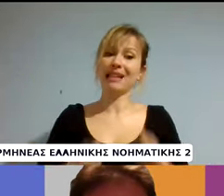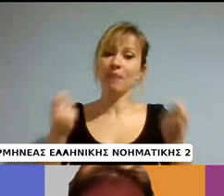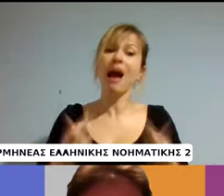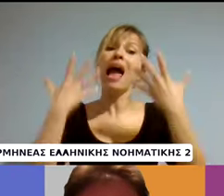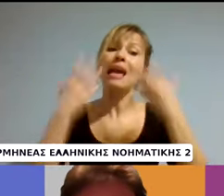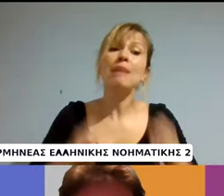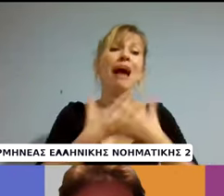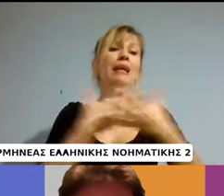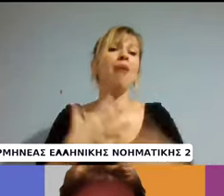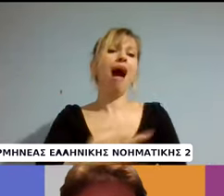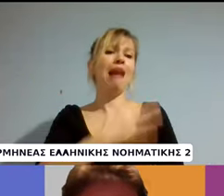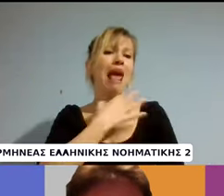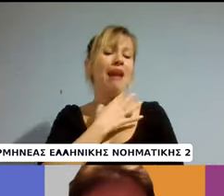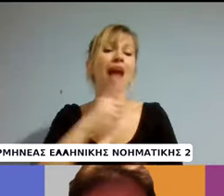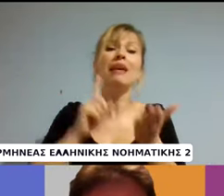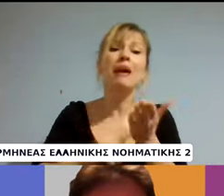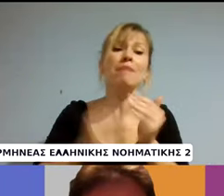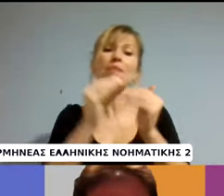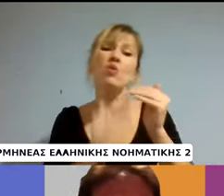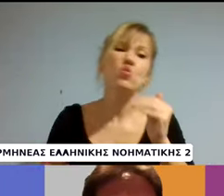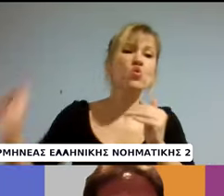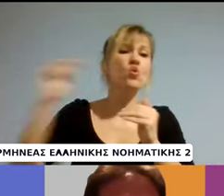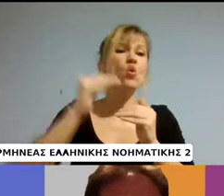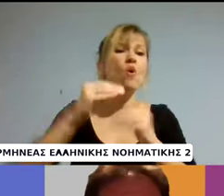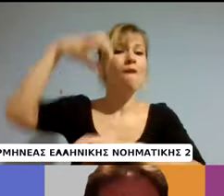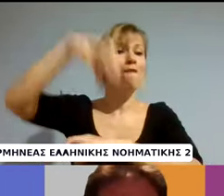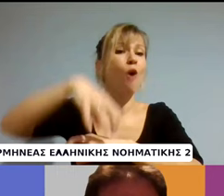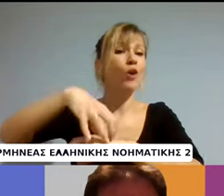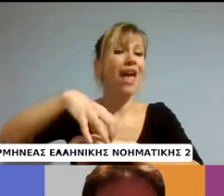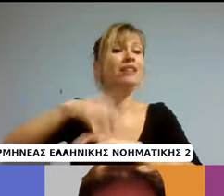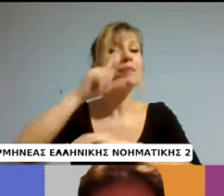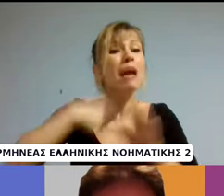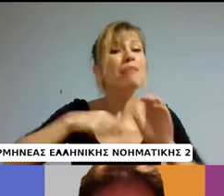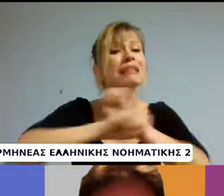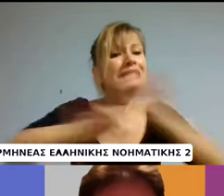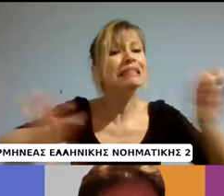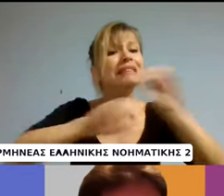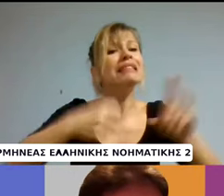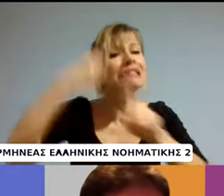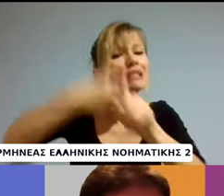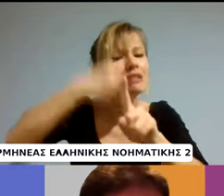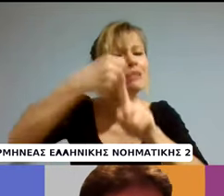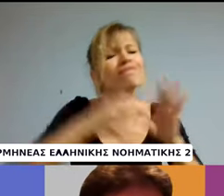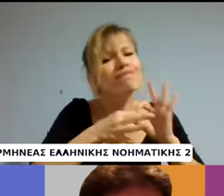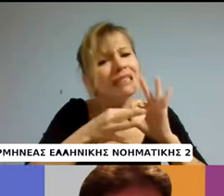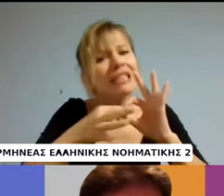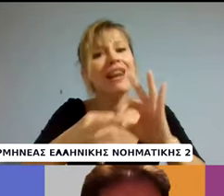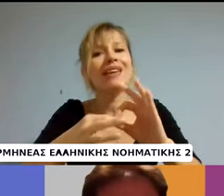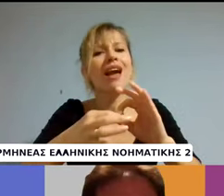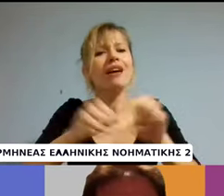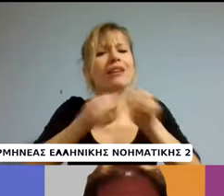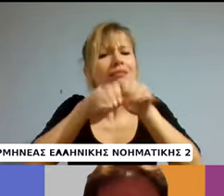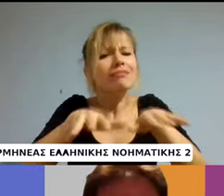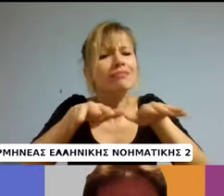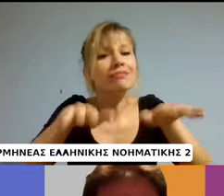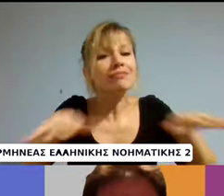ανάγκη για ένα καθορισμό ενός τέτοιου πλαισίου, άρα αυτό να προβληθεί, να βγει προς τα έξω. Τώρα, δεν